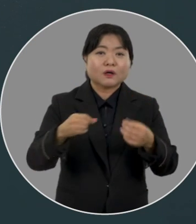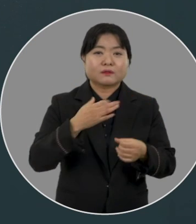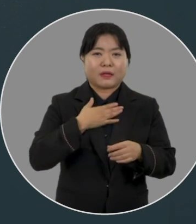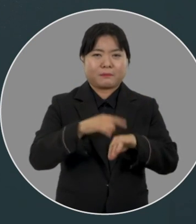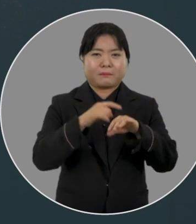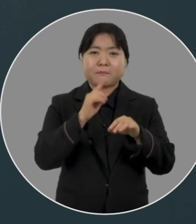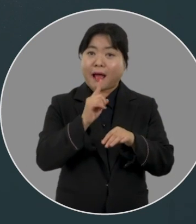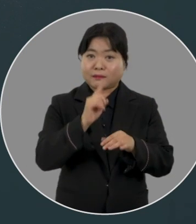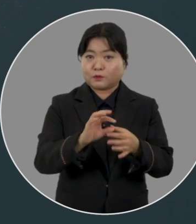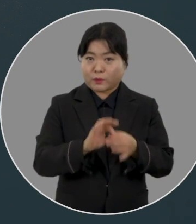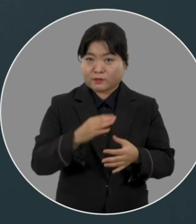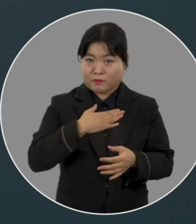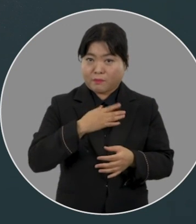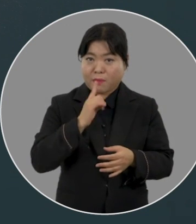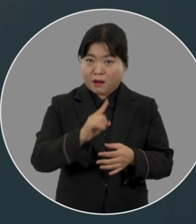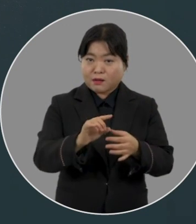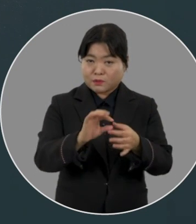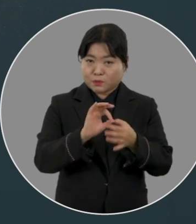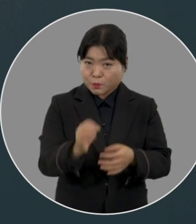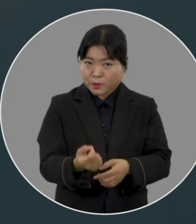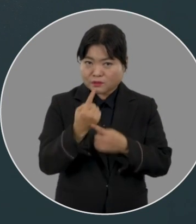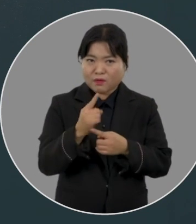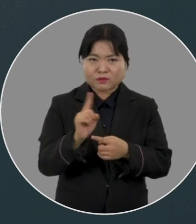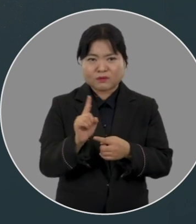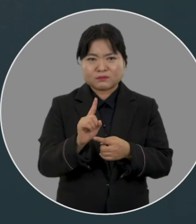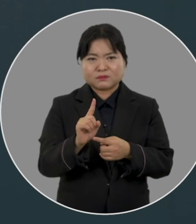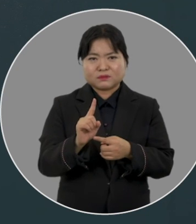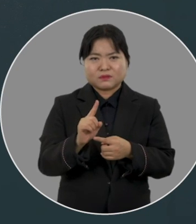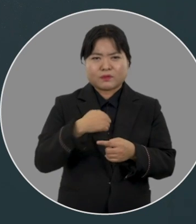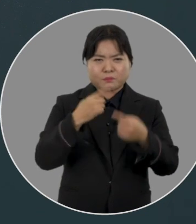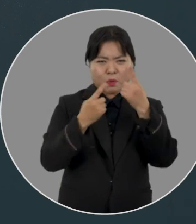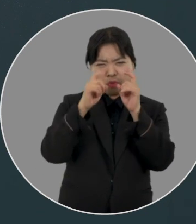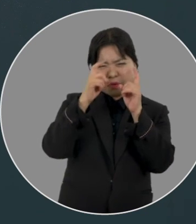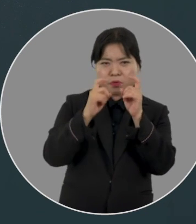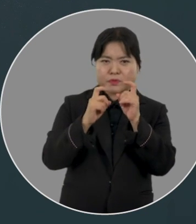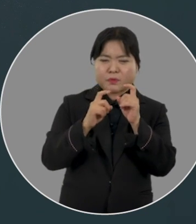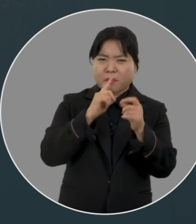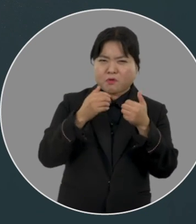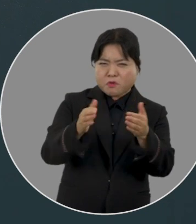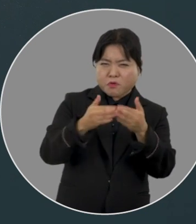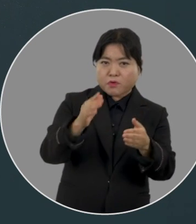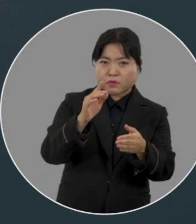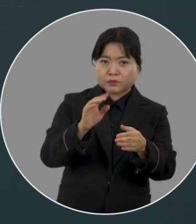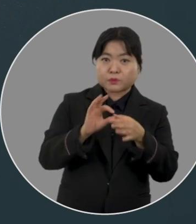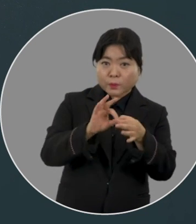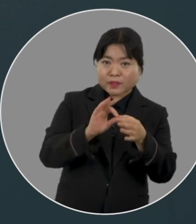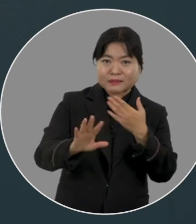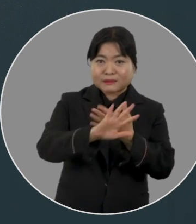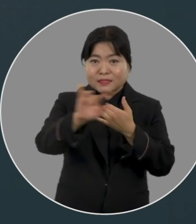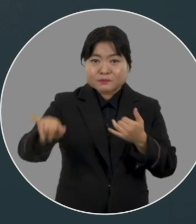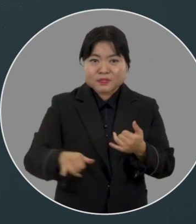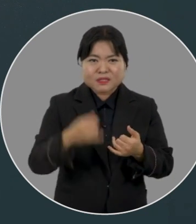말을 통해서 어떤 그 험악한 얘기를 통해서 내 표정을 통해서 다른 사람들이 입게